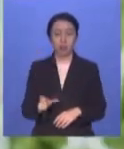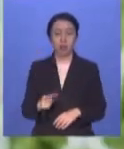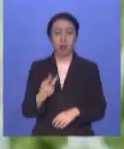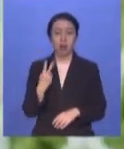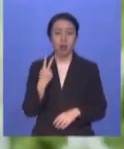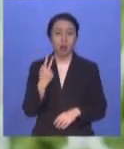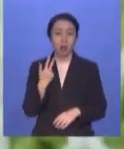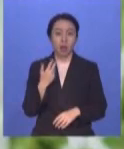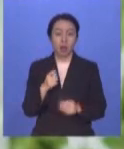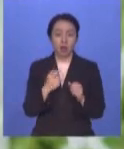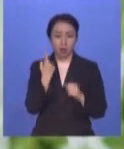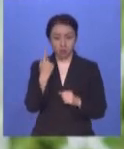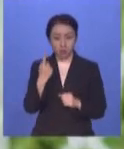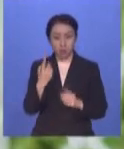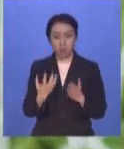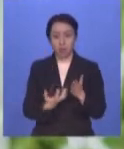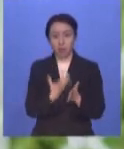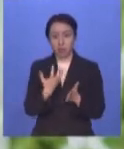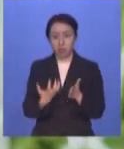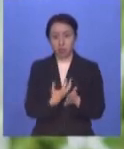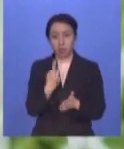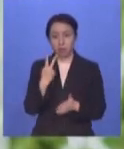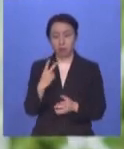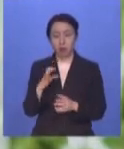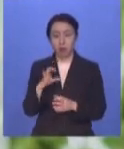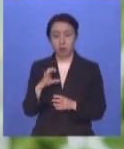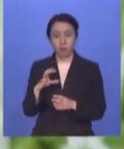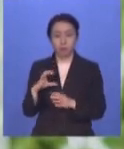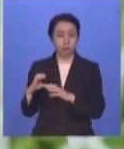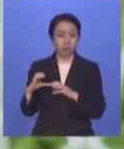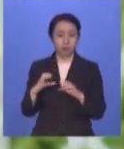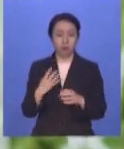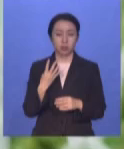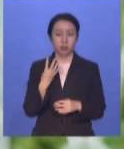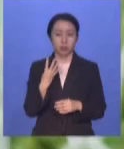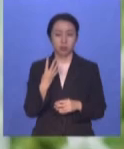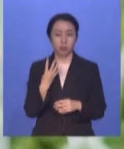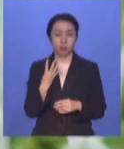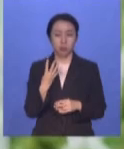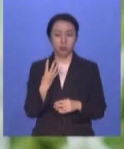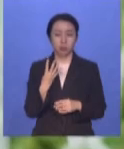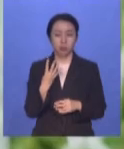экскаватор, 2 погрузчика, 4